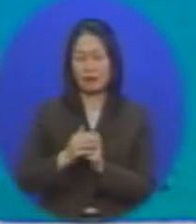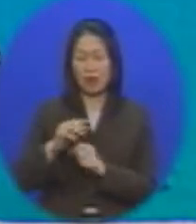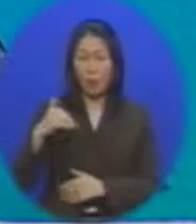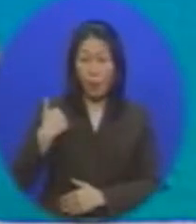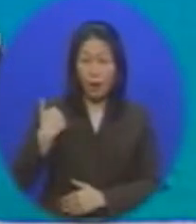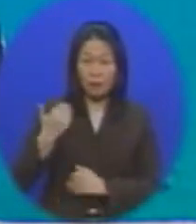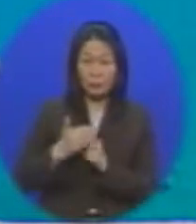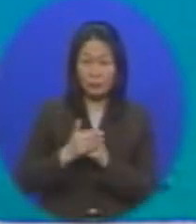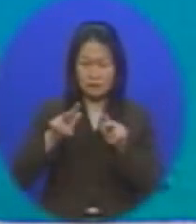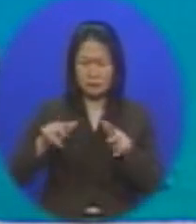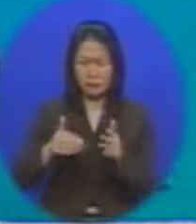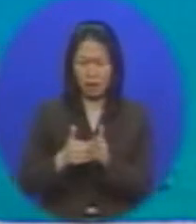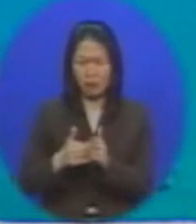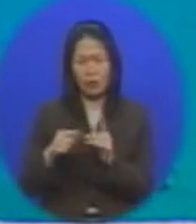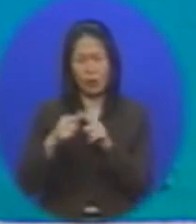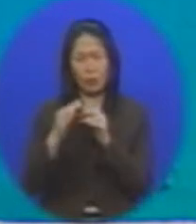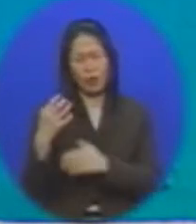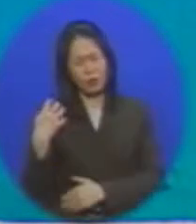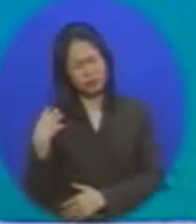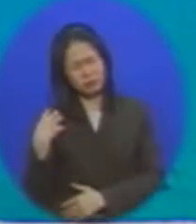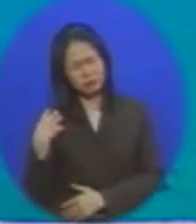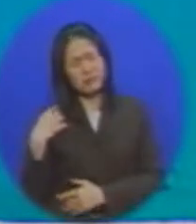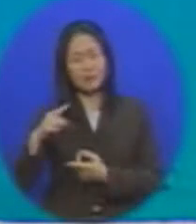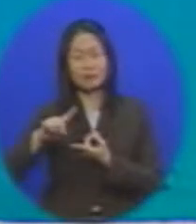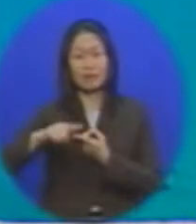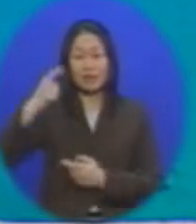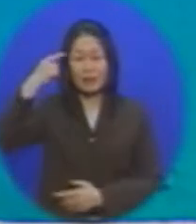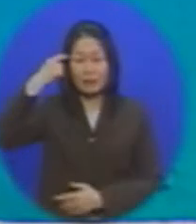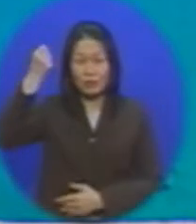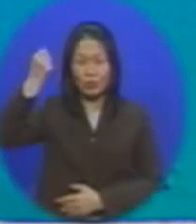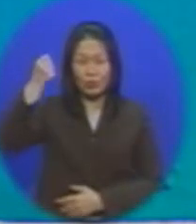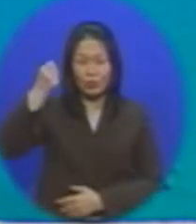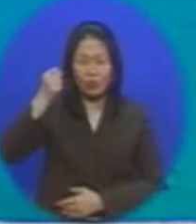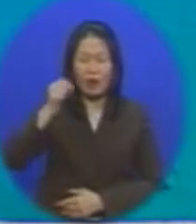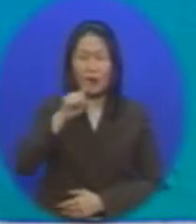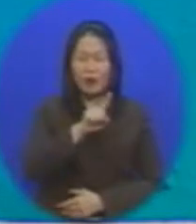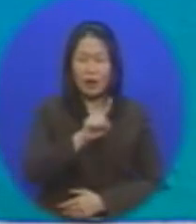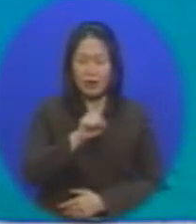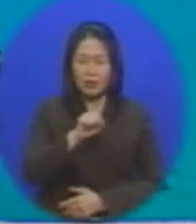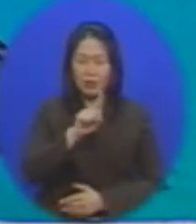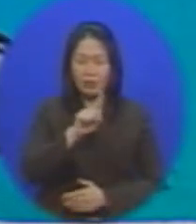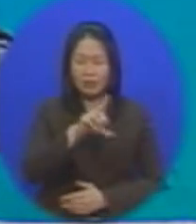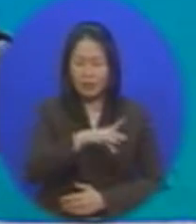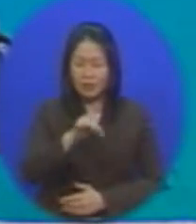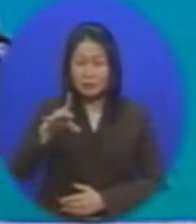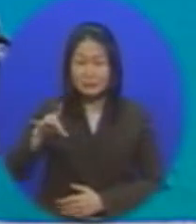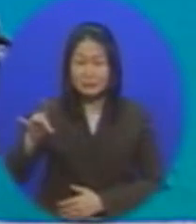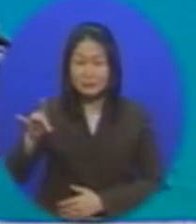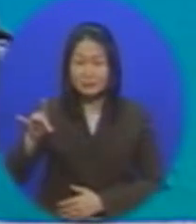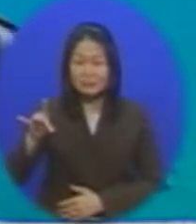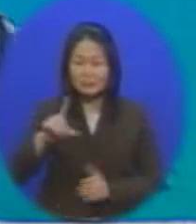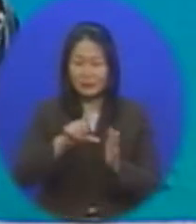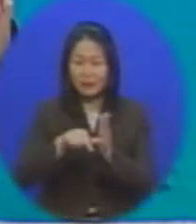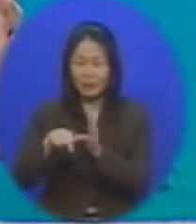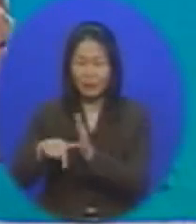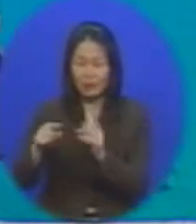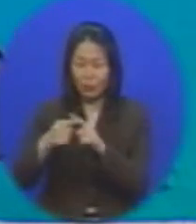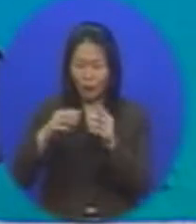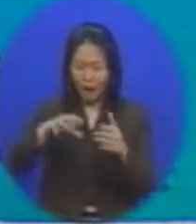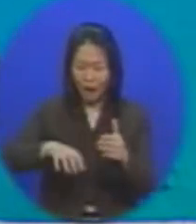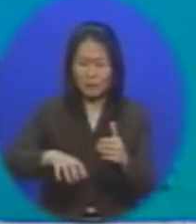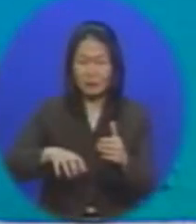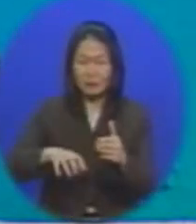교회를 부담스럽게 여기고 또 때때로 아 교회 안에서